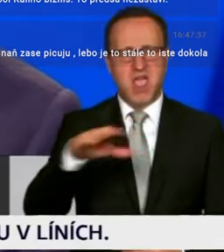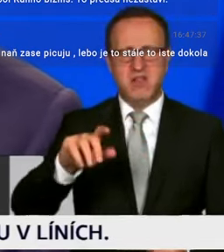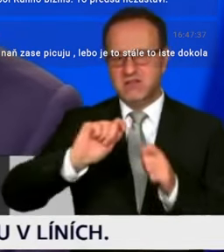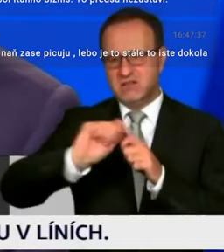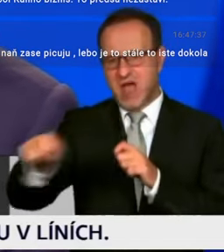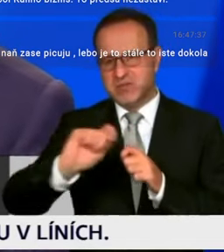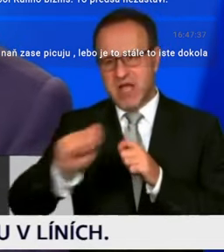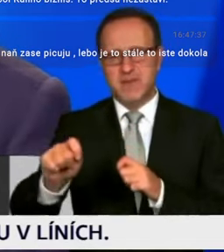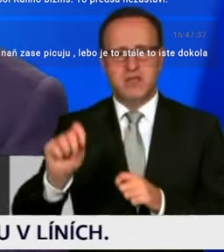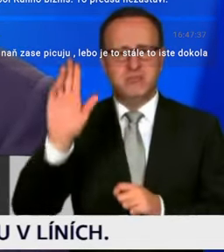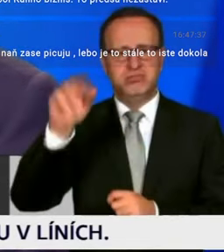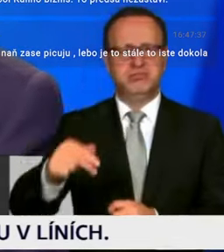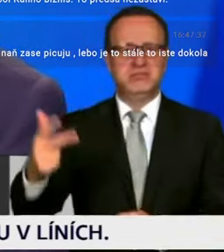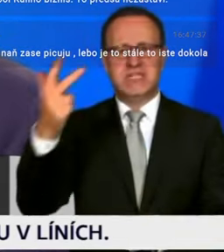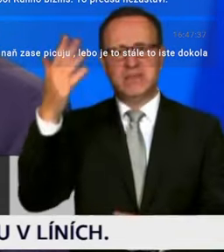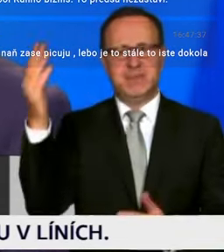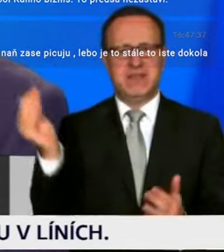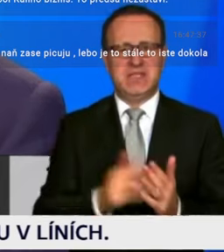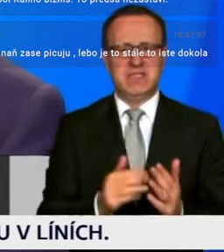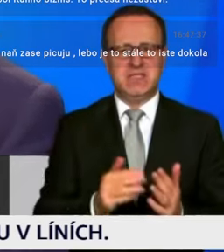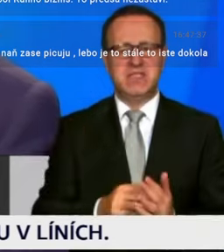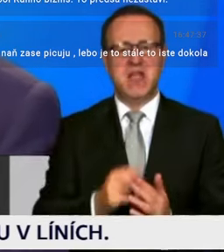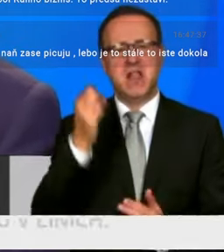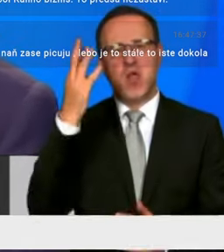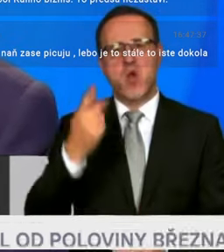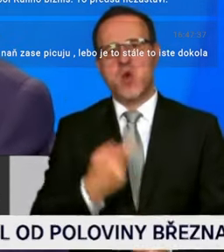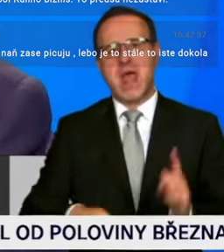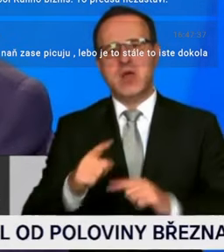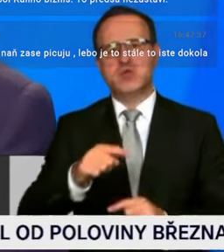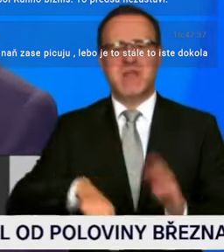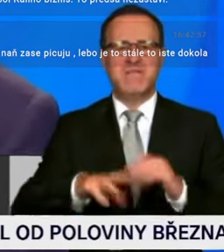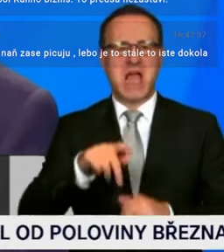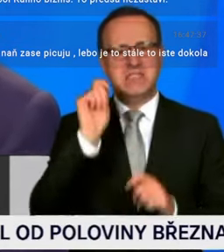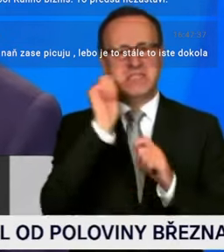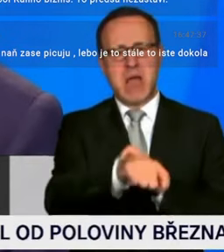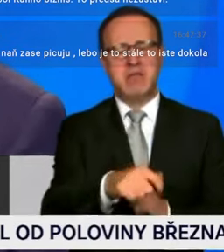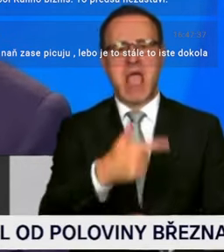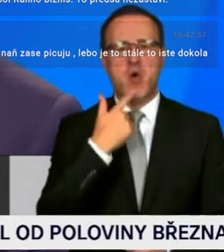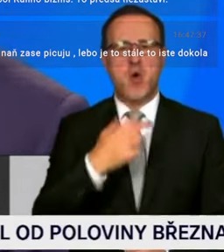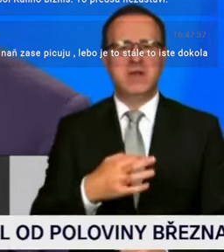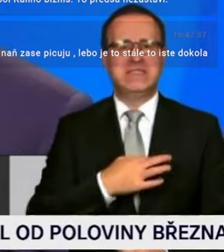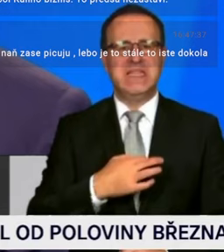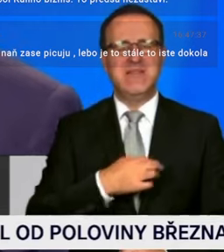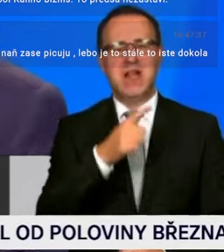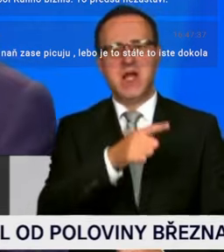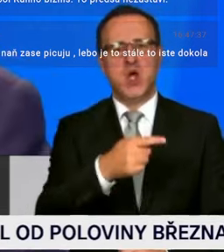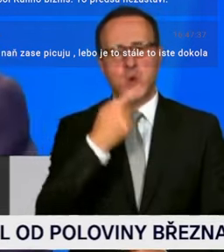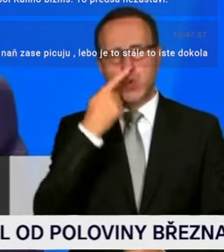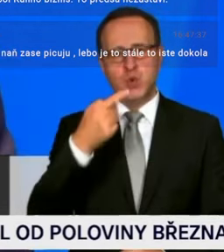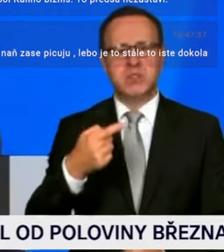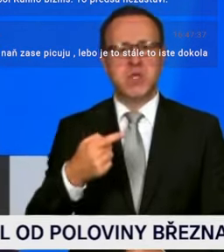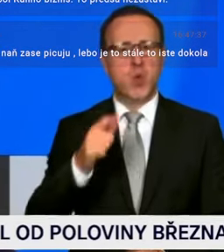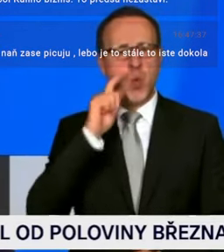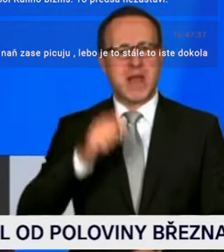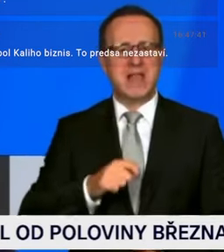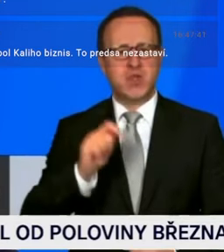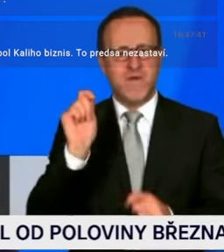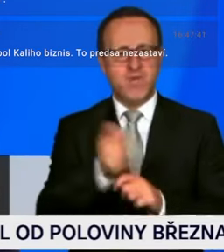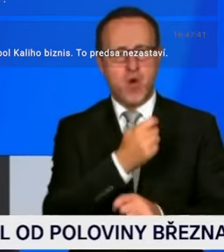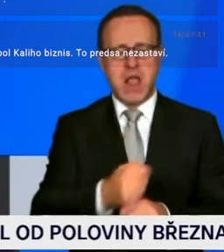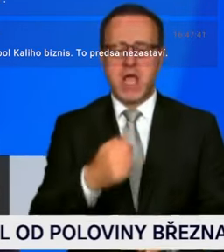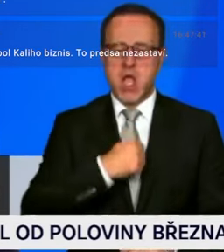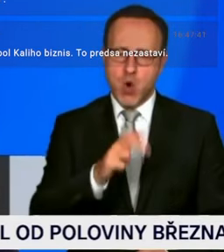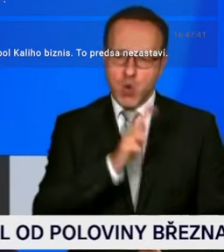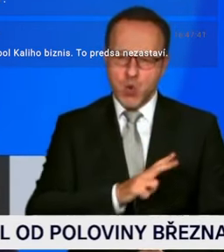35 000 ktorých je viac násobne viac ako bolo zabitých civilistov celej dvojročnej rusko-ukrajinskej vojny mne je ľúto každého života a preto